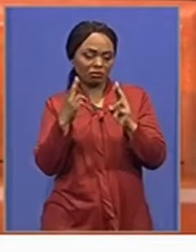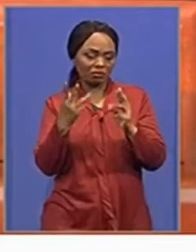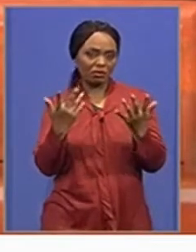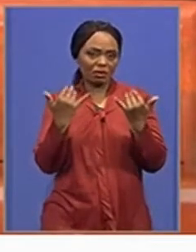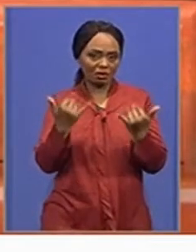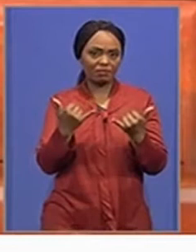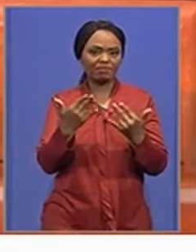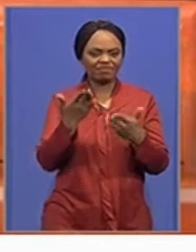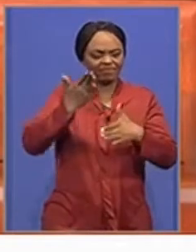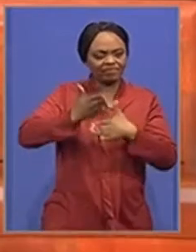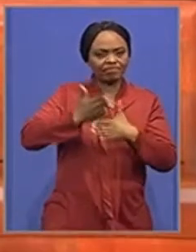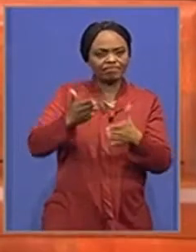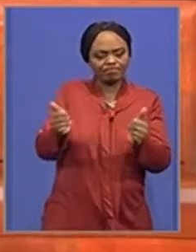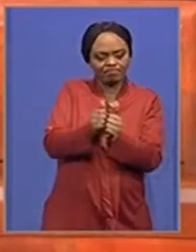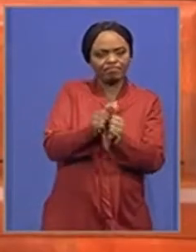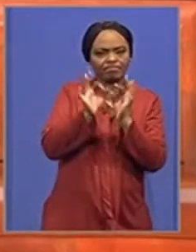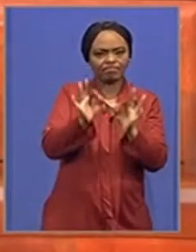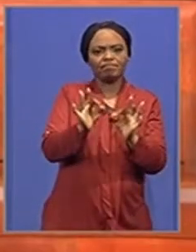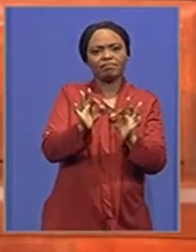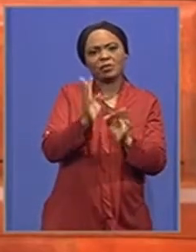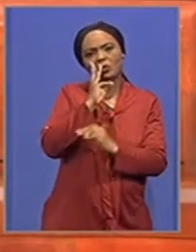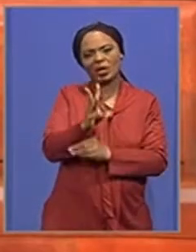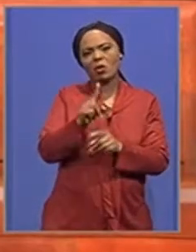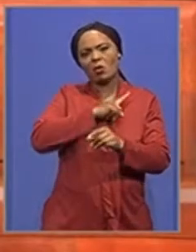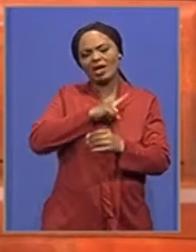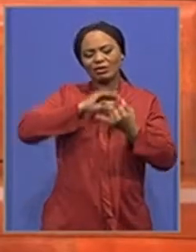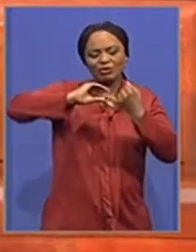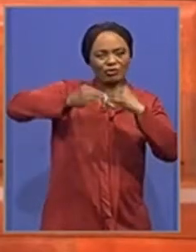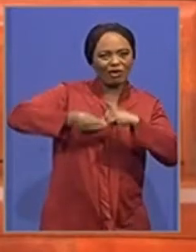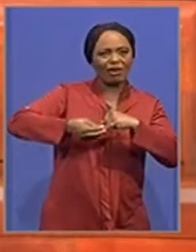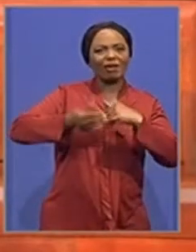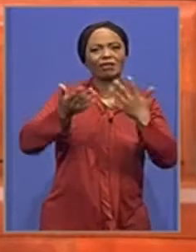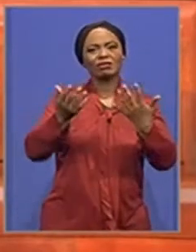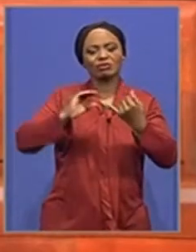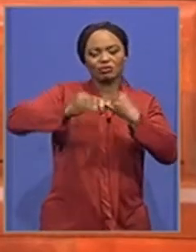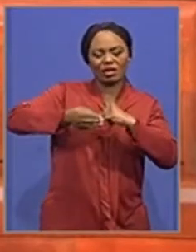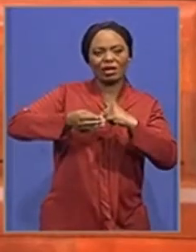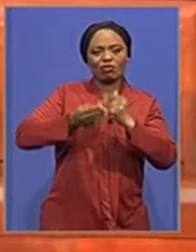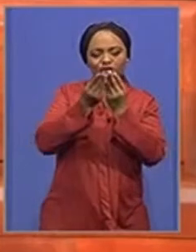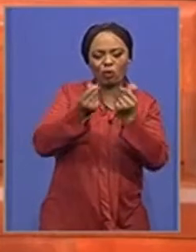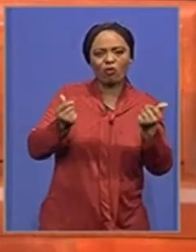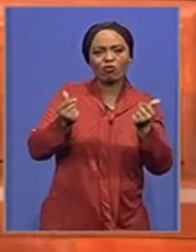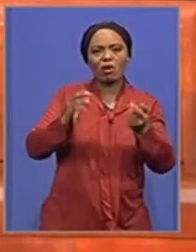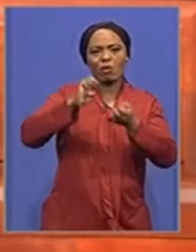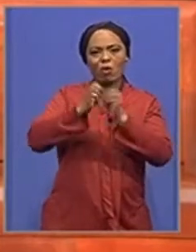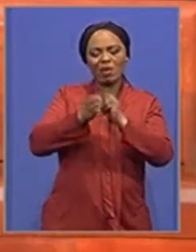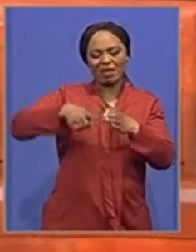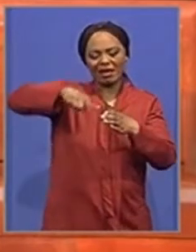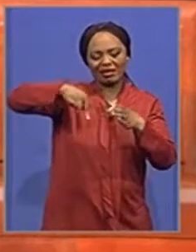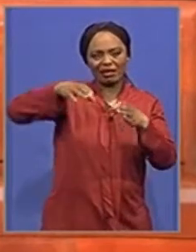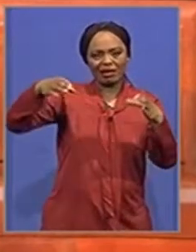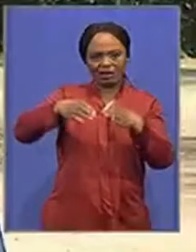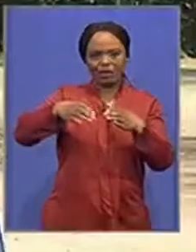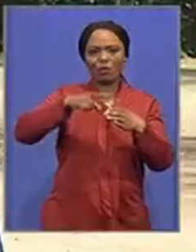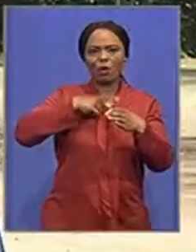feta pele hobane re lekile hore re sebetsane le mathata ao e leng hore batho bana ba hlahisa